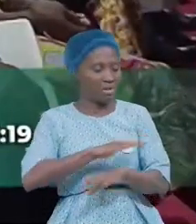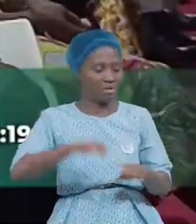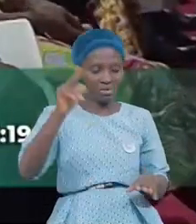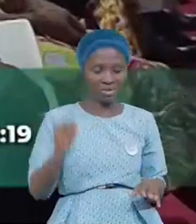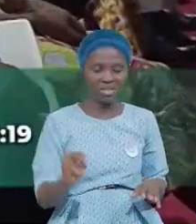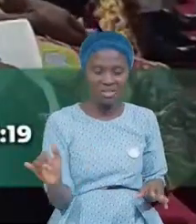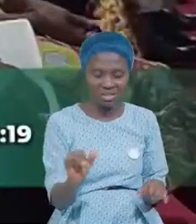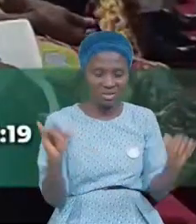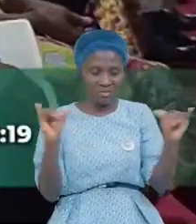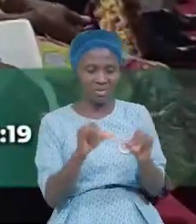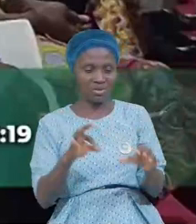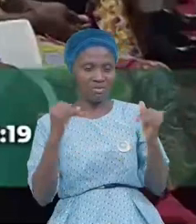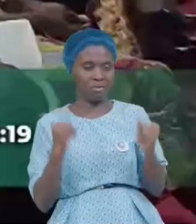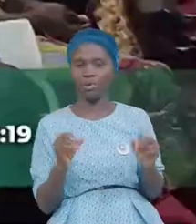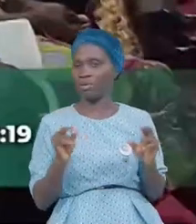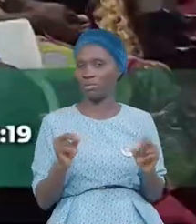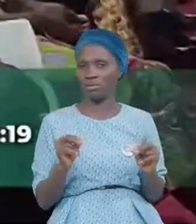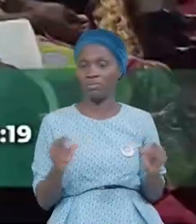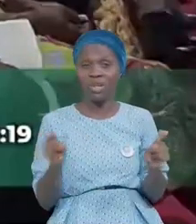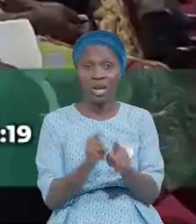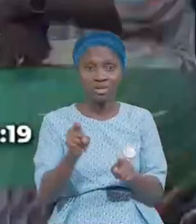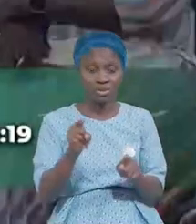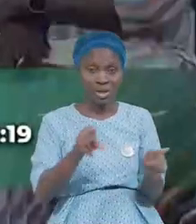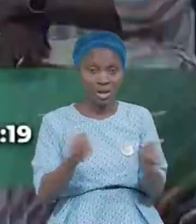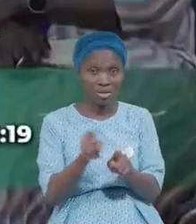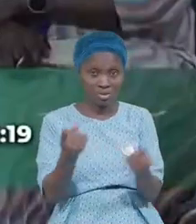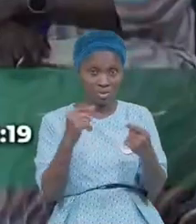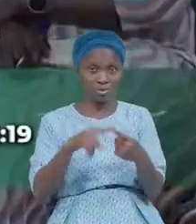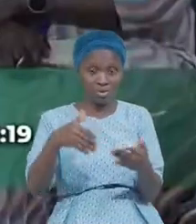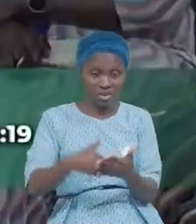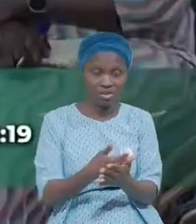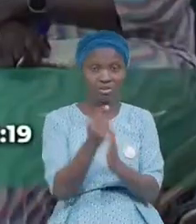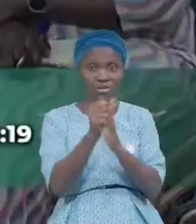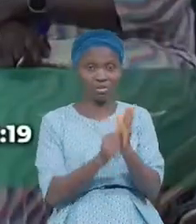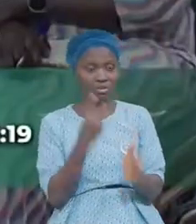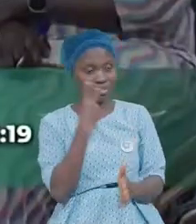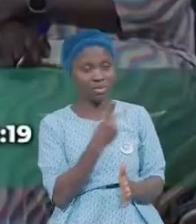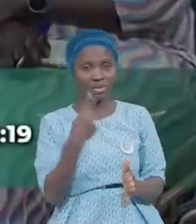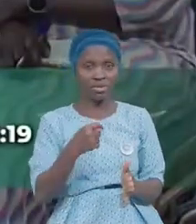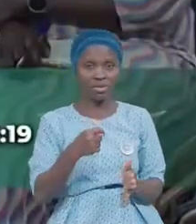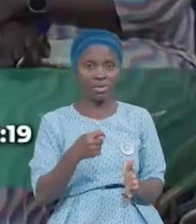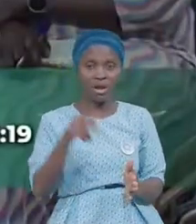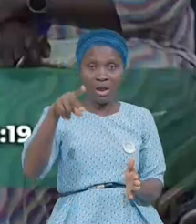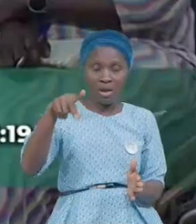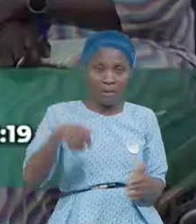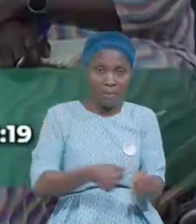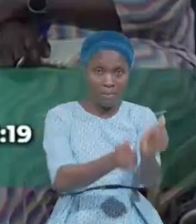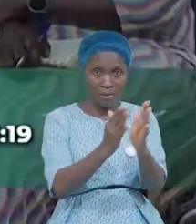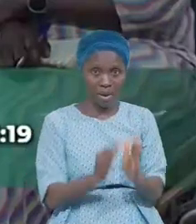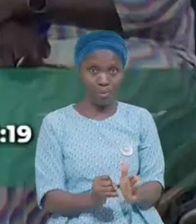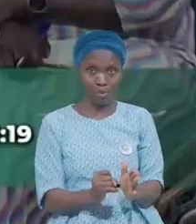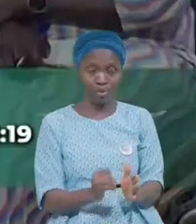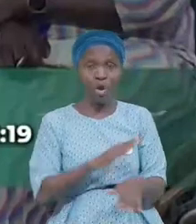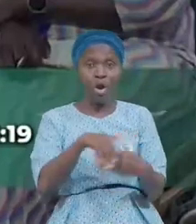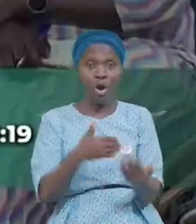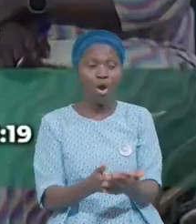puissance. Comme tu viens dans le Nouveau Testament et tu vois Paul, l'apôtre, toutes ces nations, tous ceux